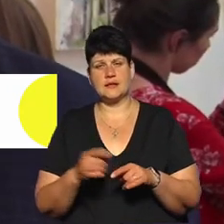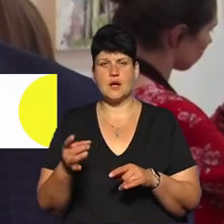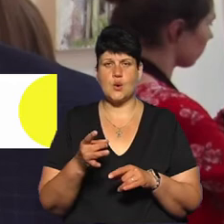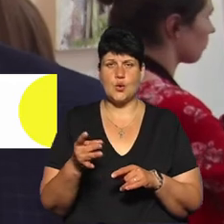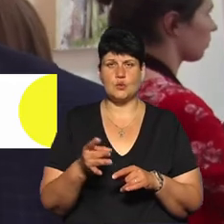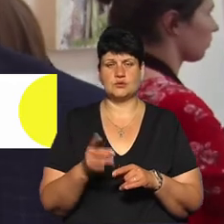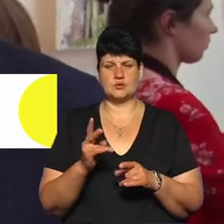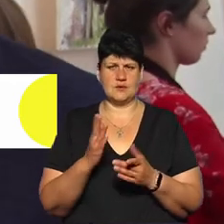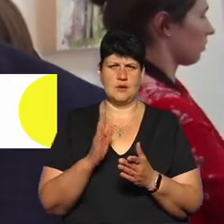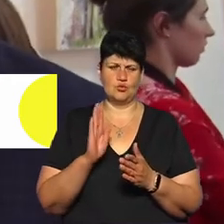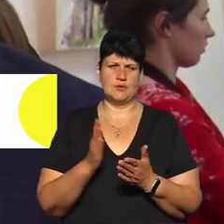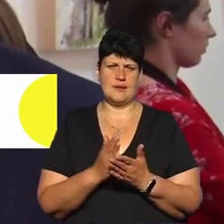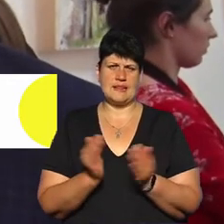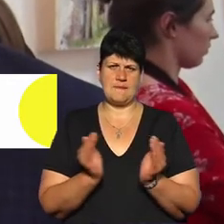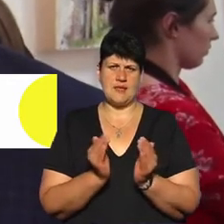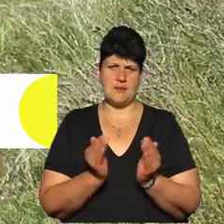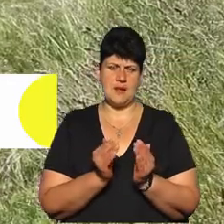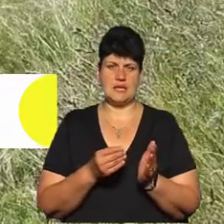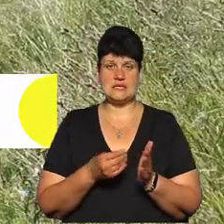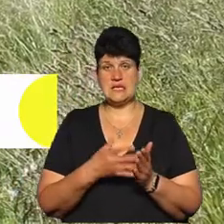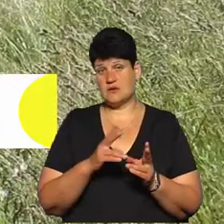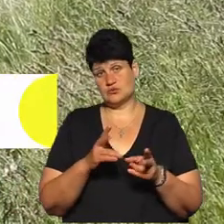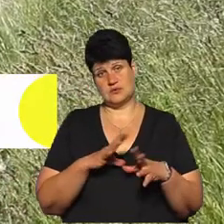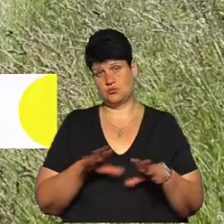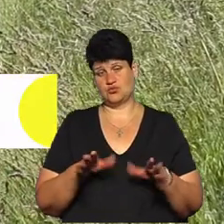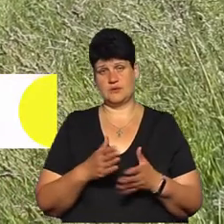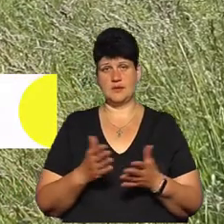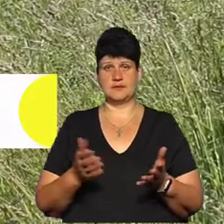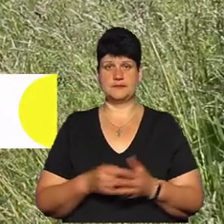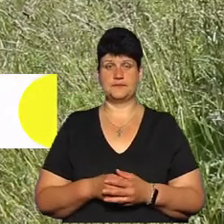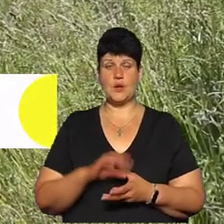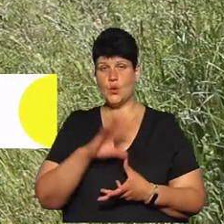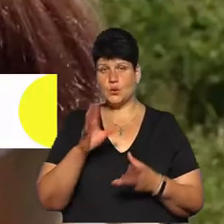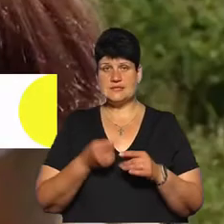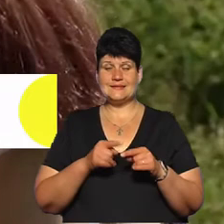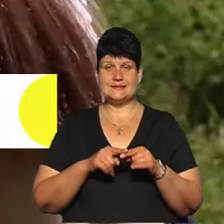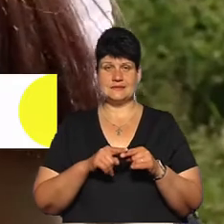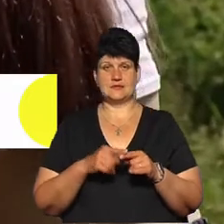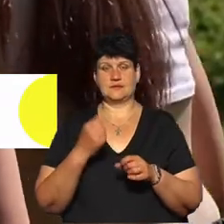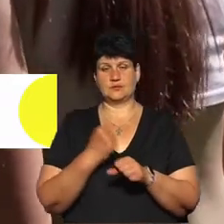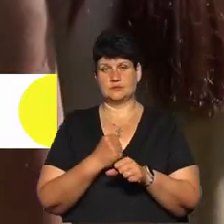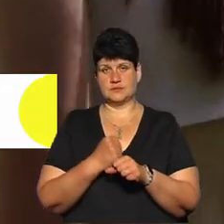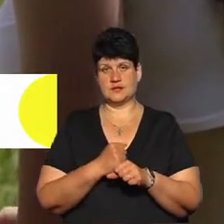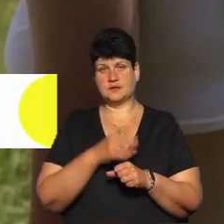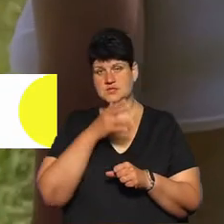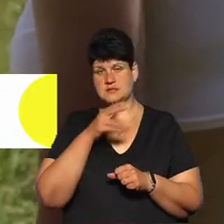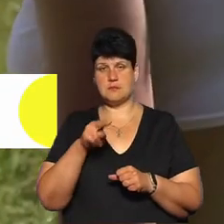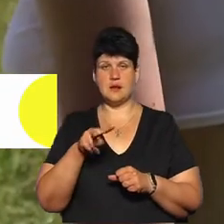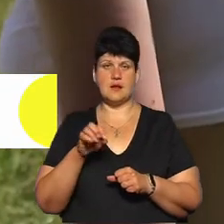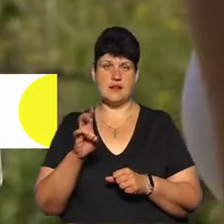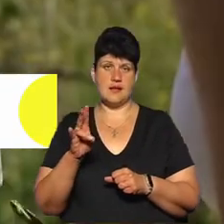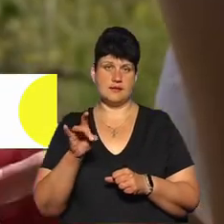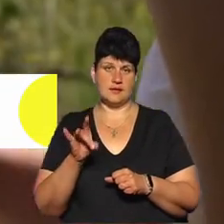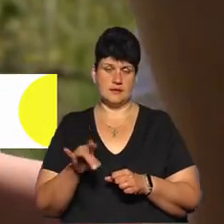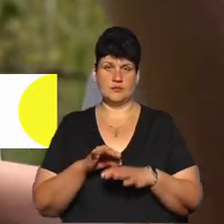мінімальну стартову ціну, а деякі не будуть. Усі ці картини писали під час пленеру, який проводили у Залісцях у червні. За